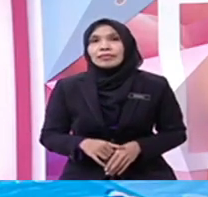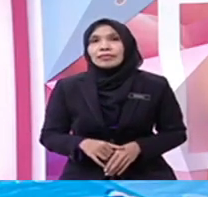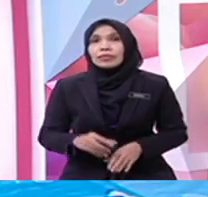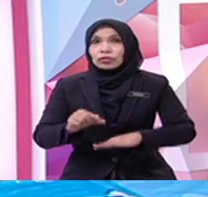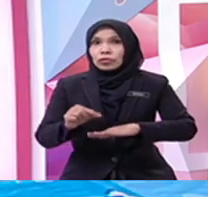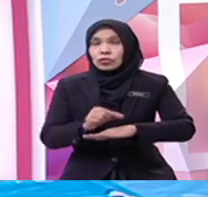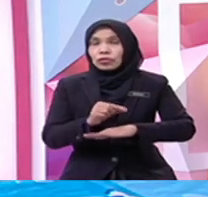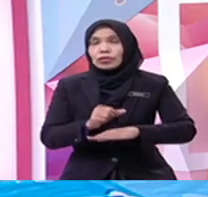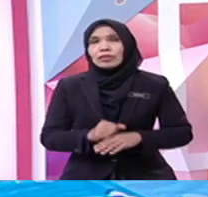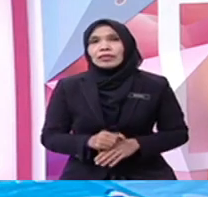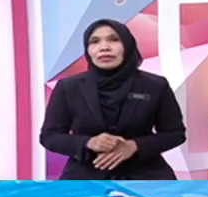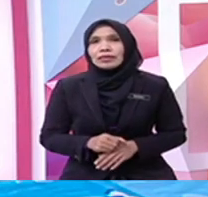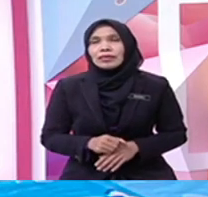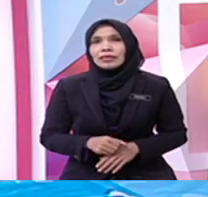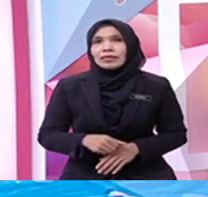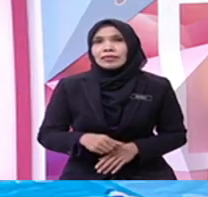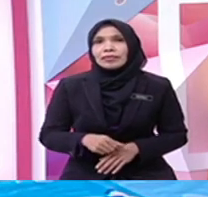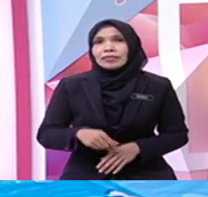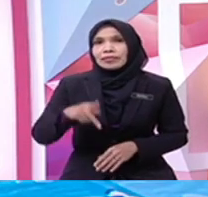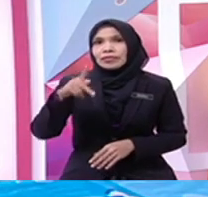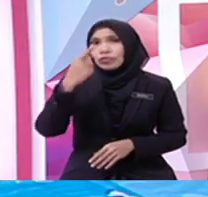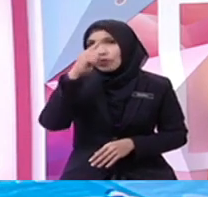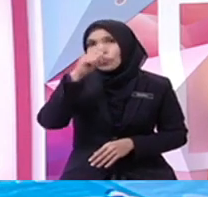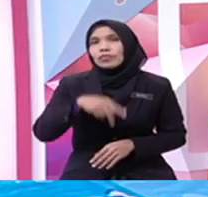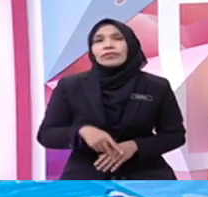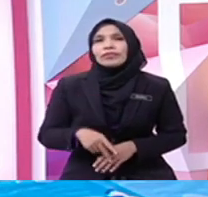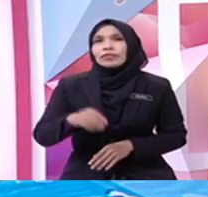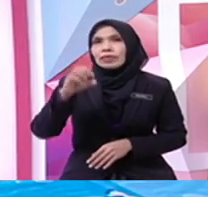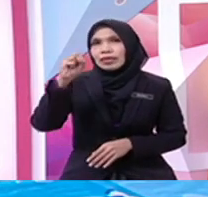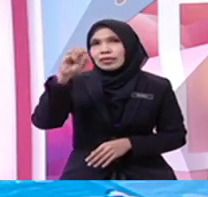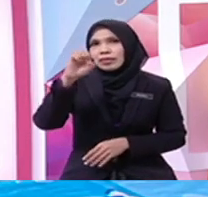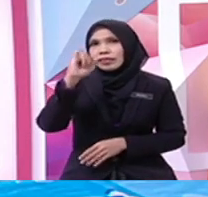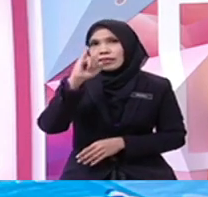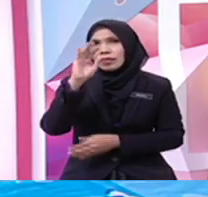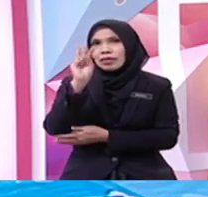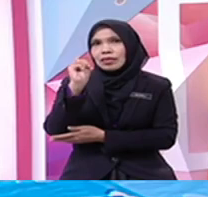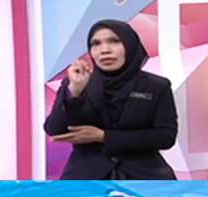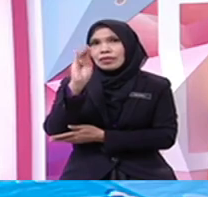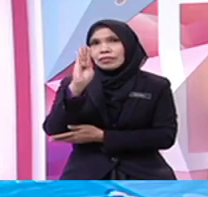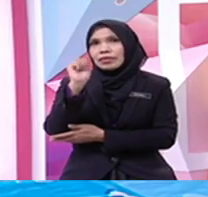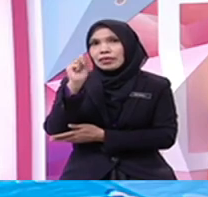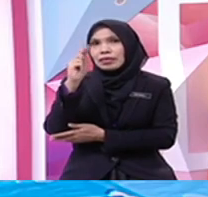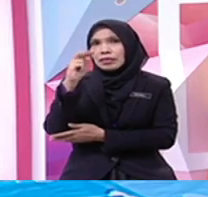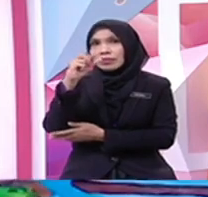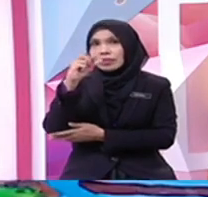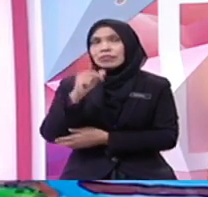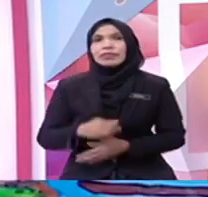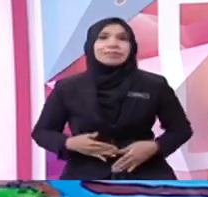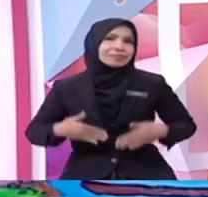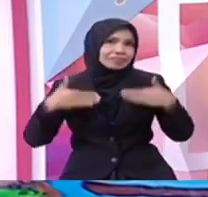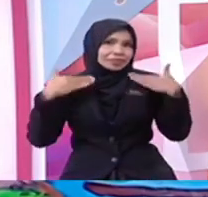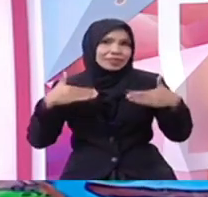otot untuk seimbangkan pajang kita melaju vestibuler oke oke sekarang bekrol